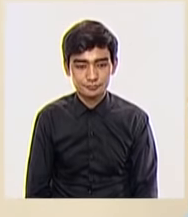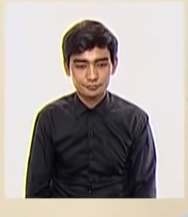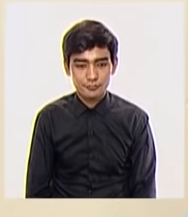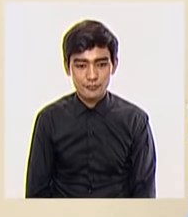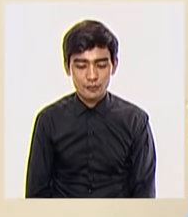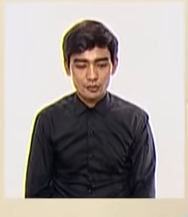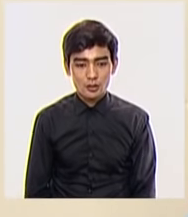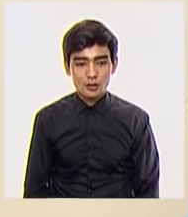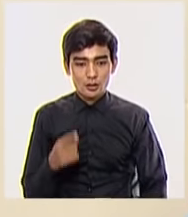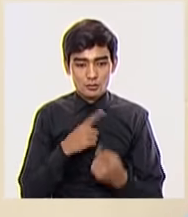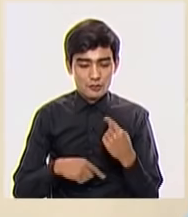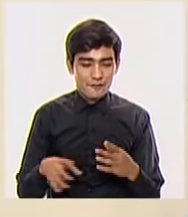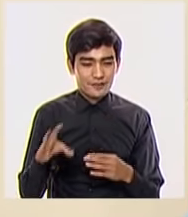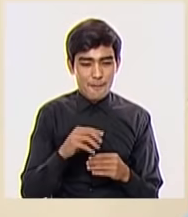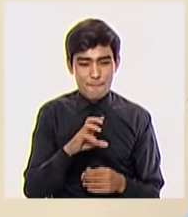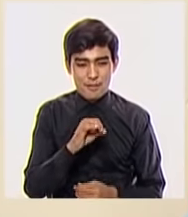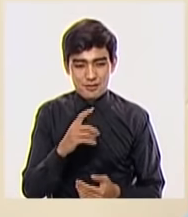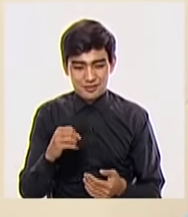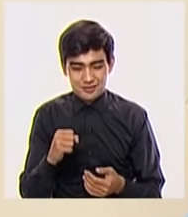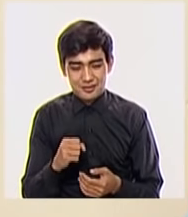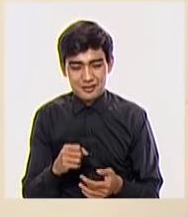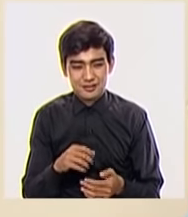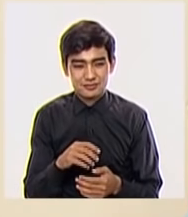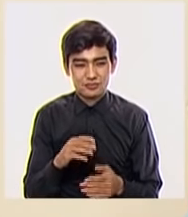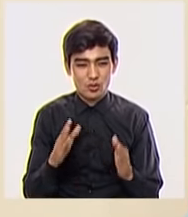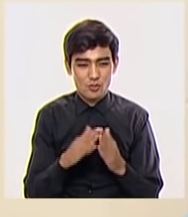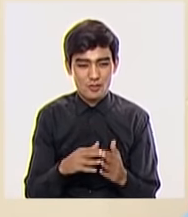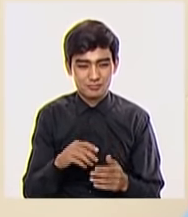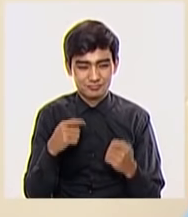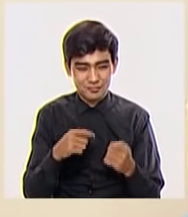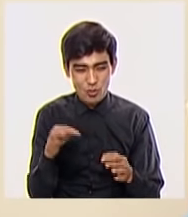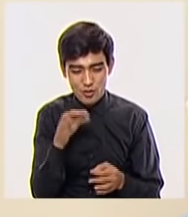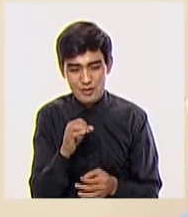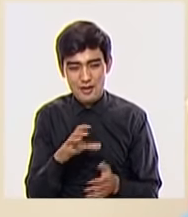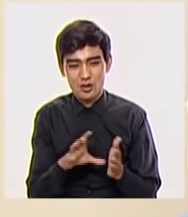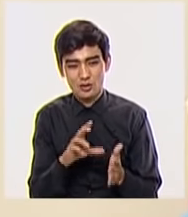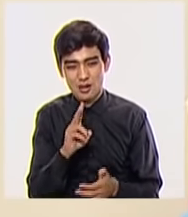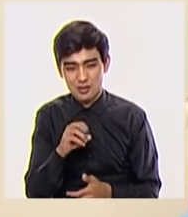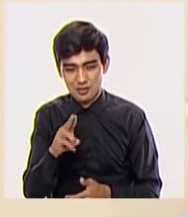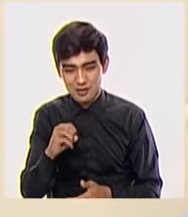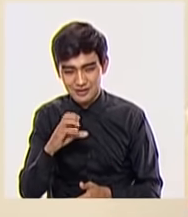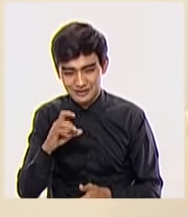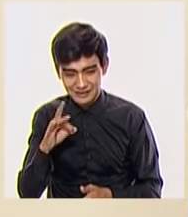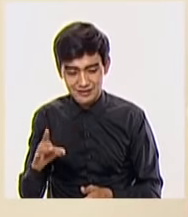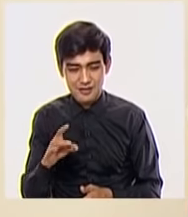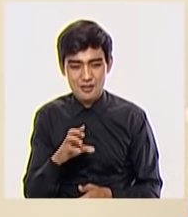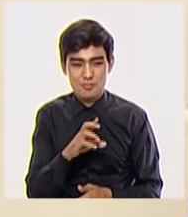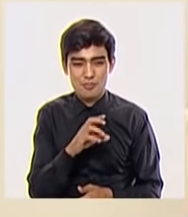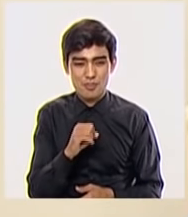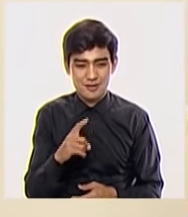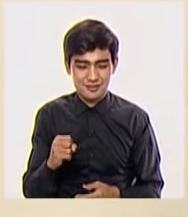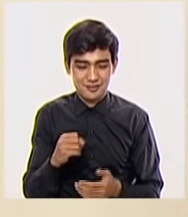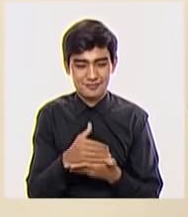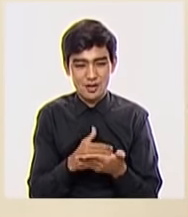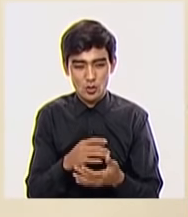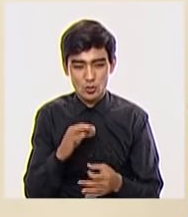Мы интегрированы со всеми базами регистра недвижимости, электронного кадастра, базами физических и юридических лиц.